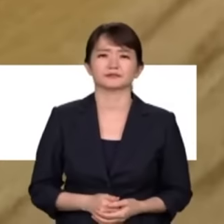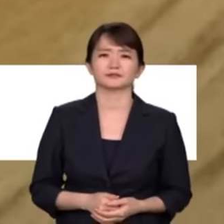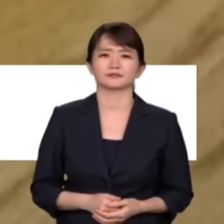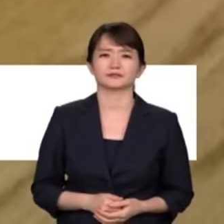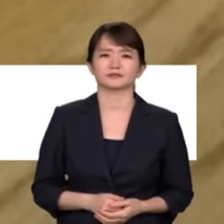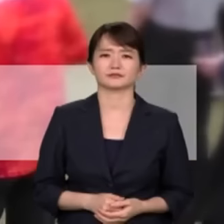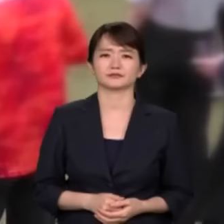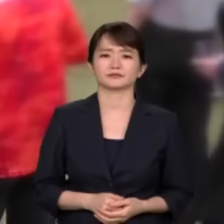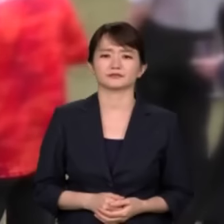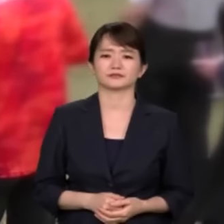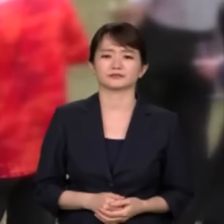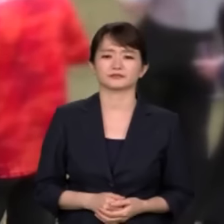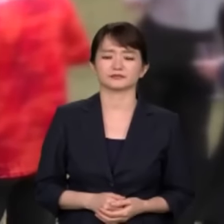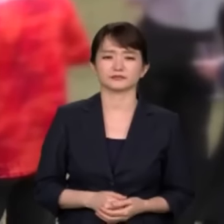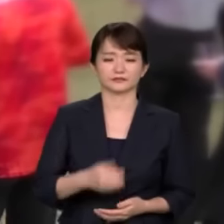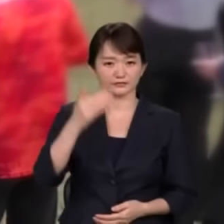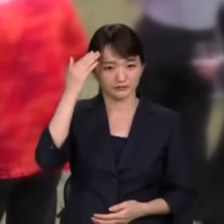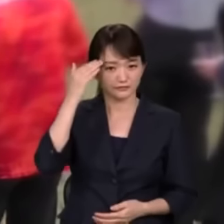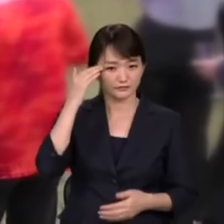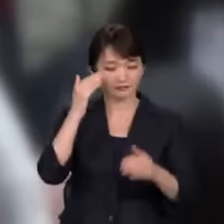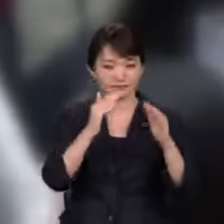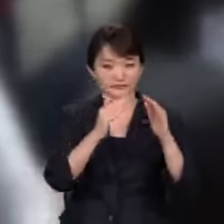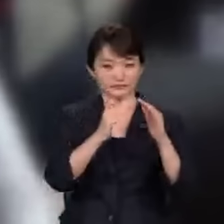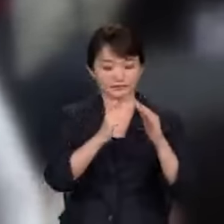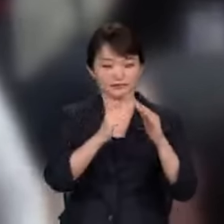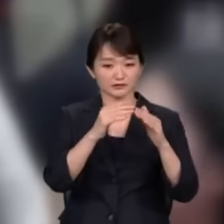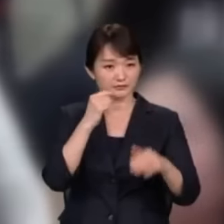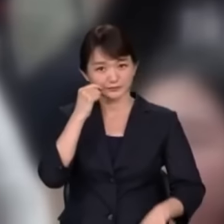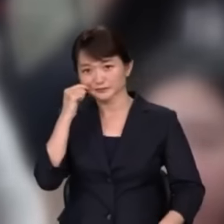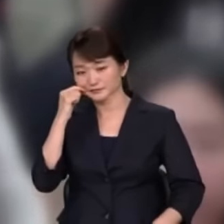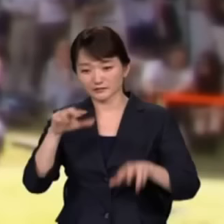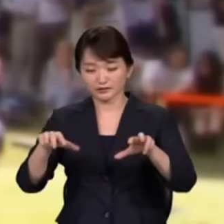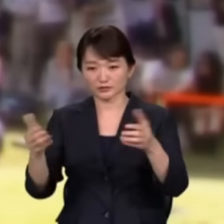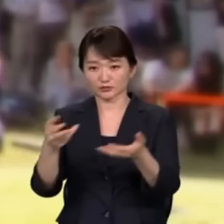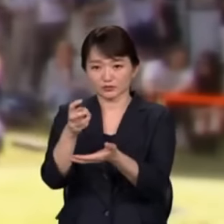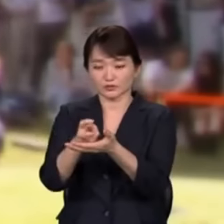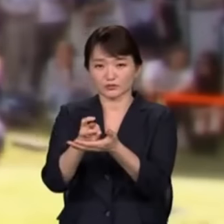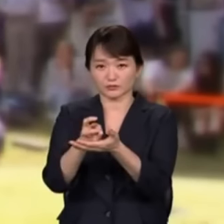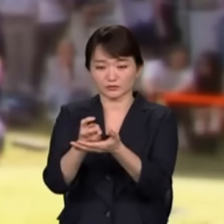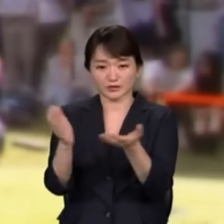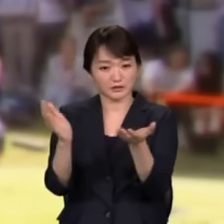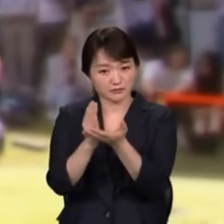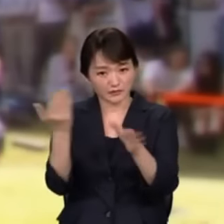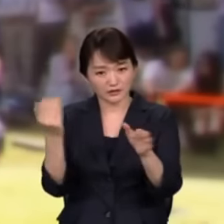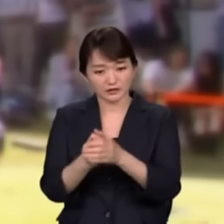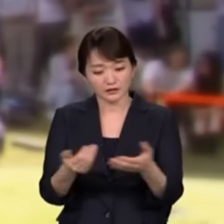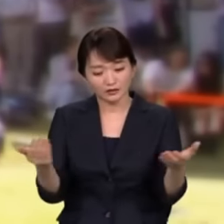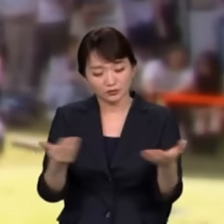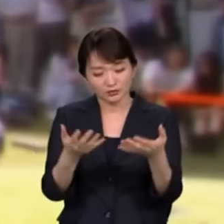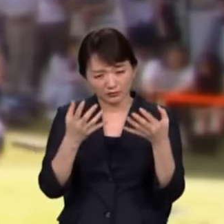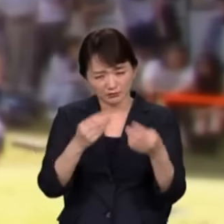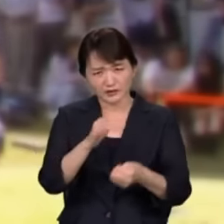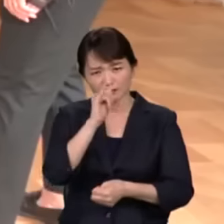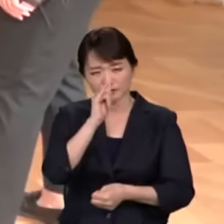했었고. 코리아하우스가 인기를 끌면서 현지 노동법에 어긋난 과도한 업무에 시달렸다는 주장도